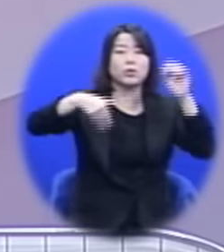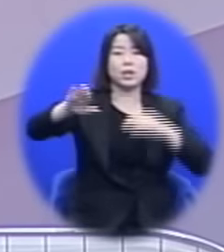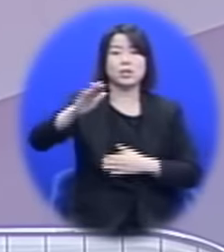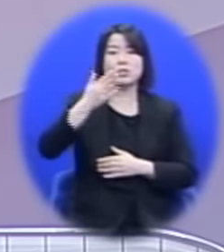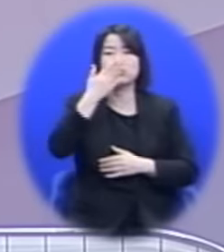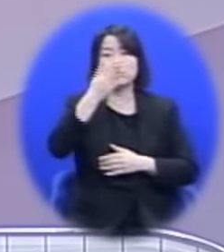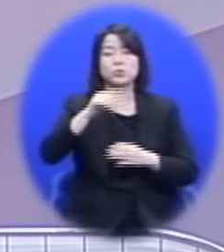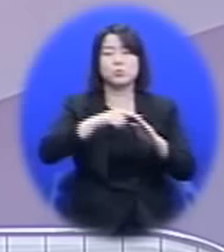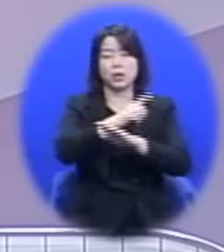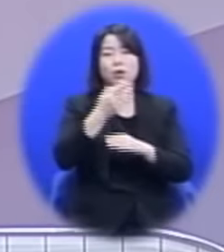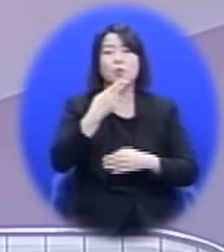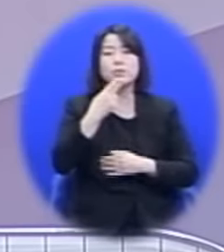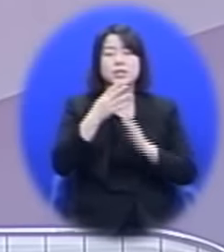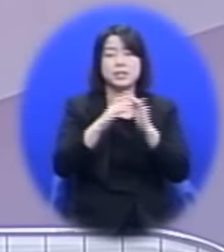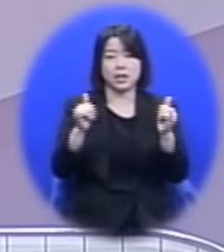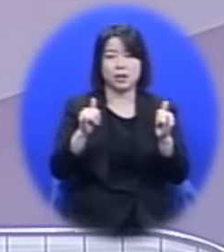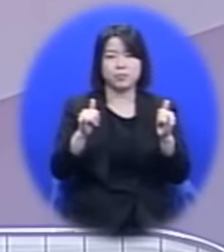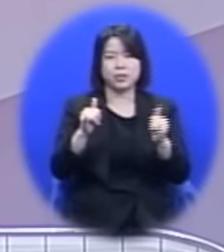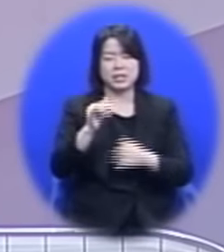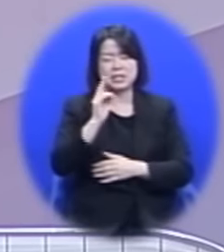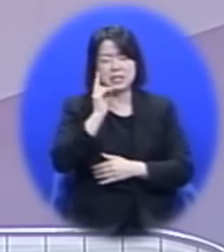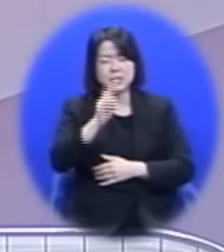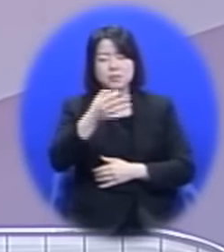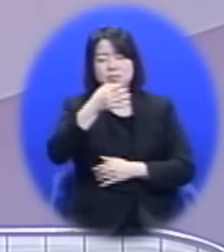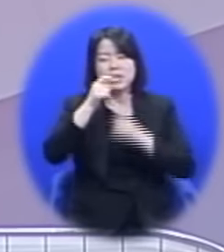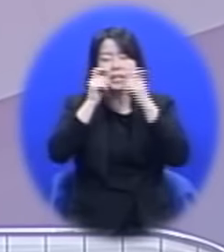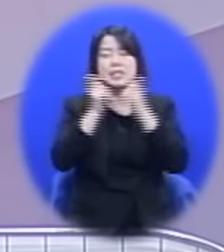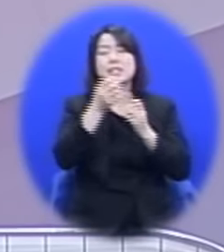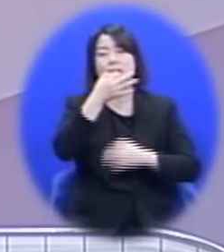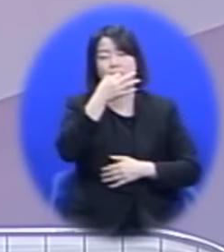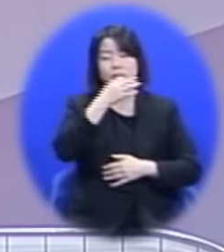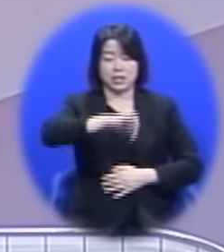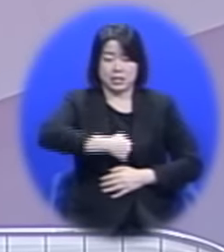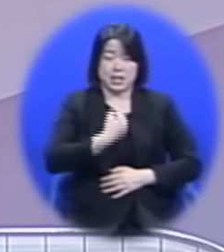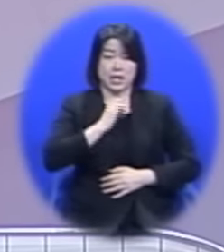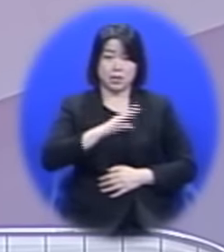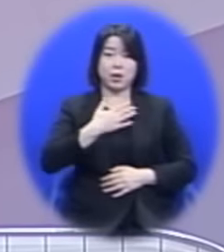사람이라니까요. 지독하게 이기적이죠. 자기만 알지요.